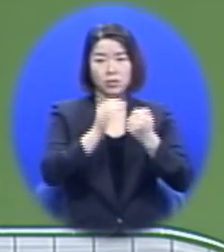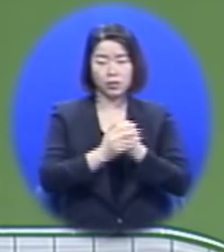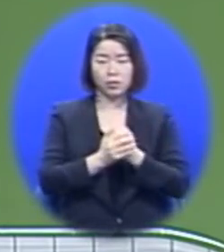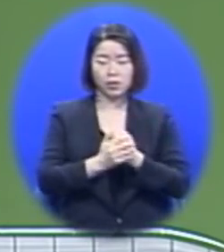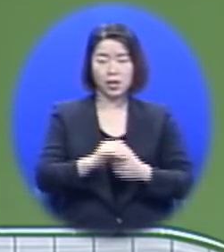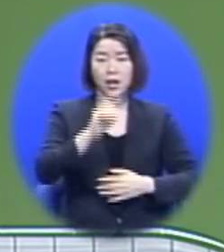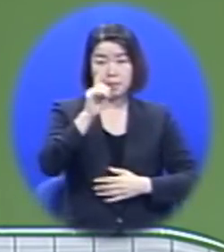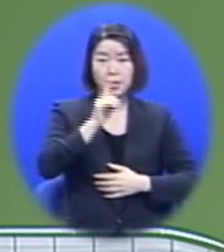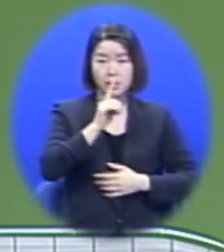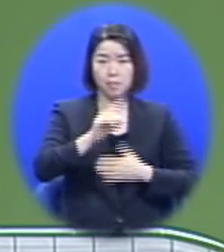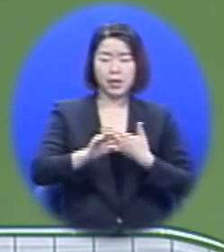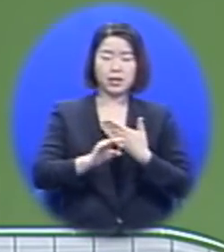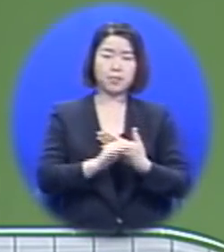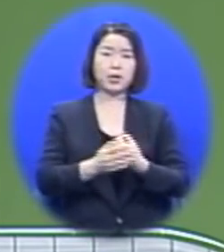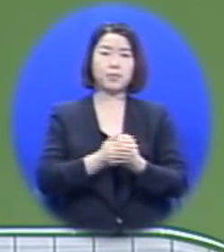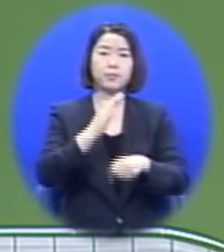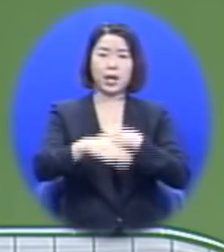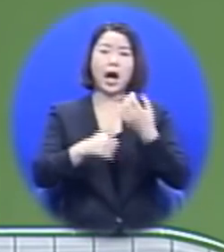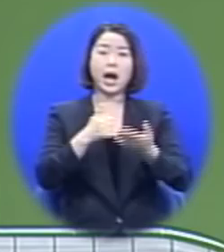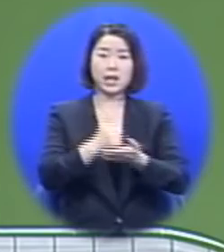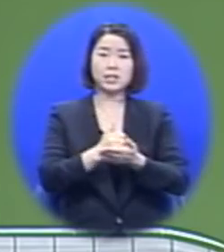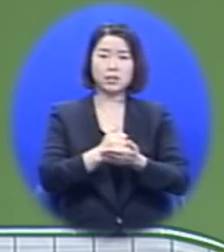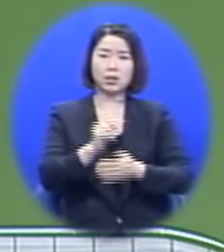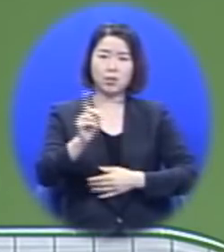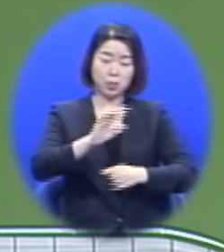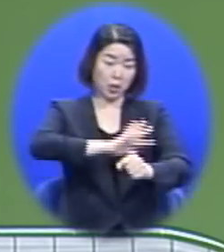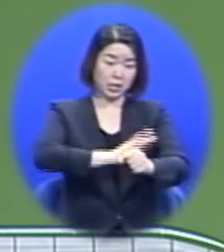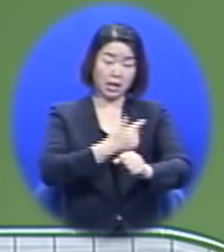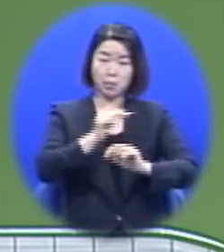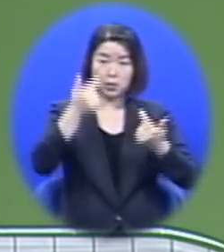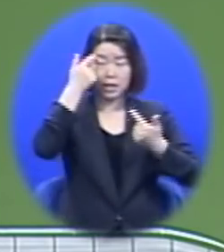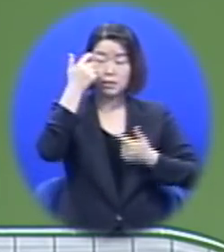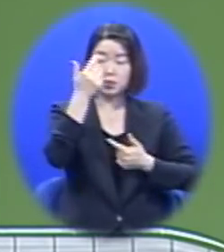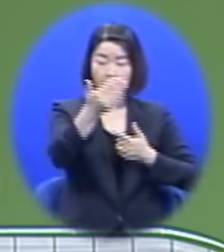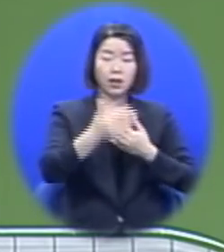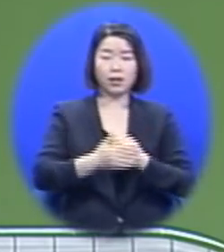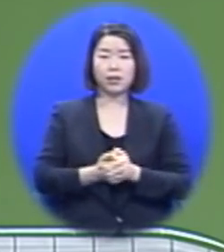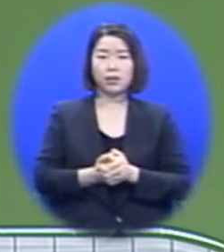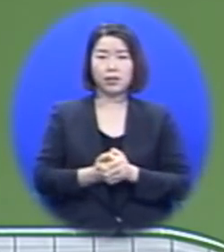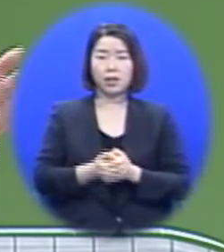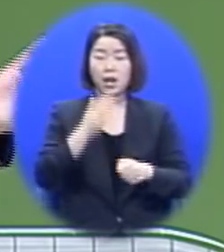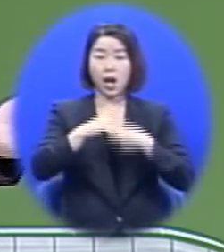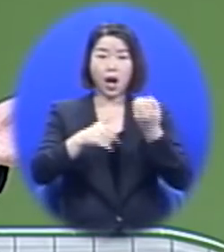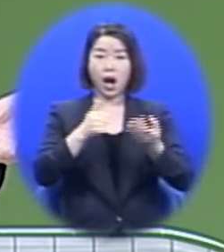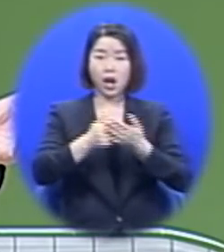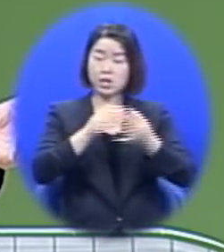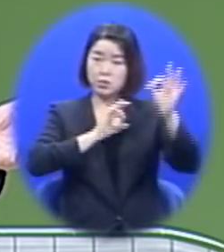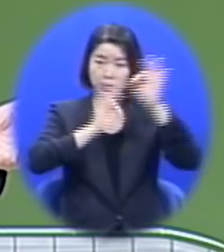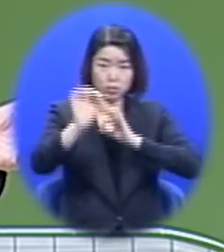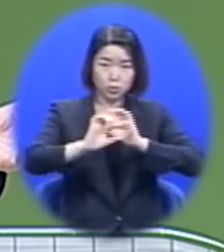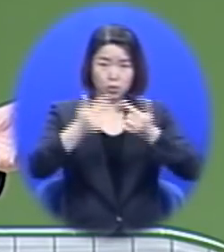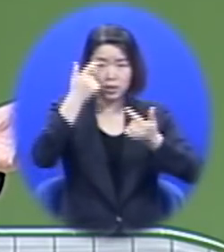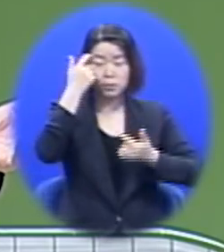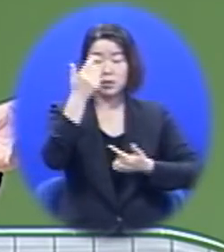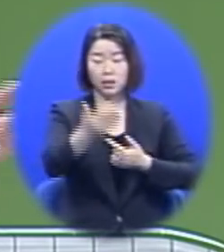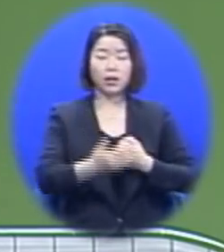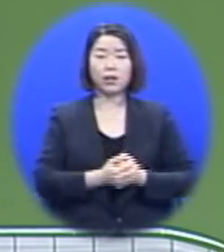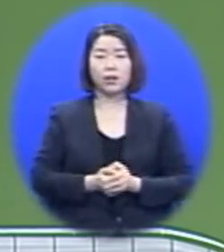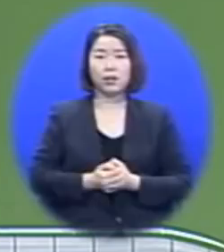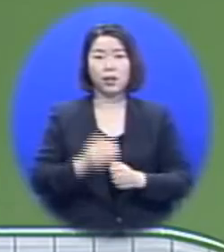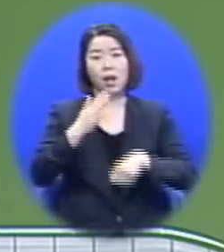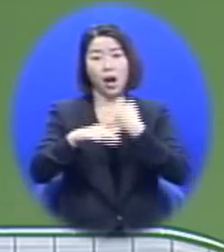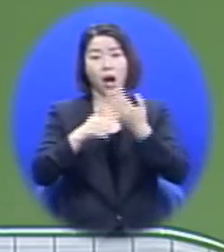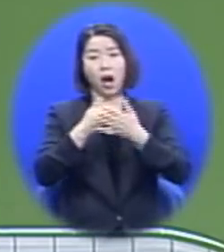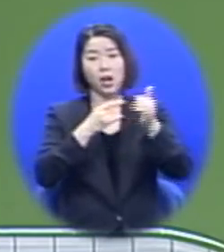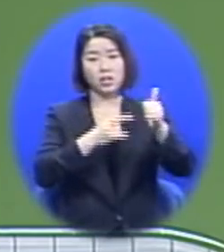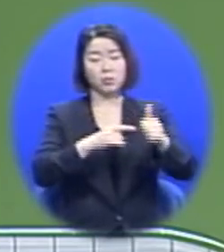말해서 하나님 뭐 잘못하시는 거 아니세요? 하나님이 실수 아니세요?